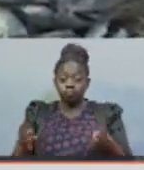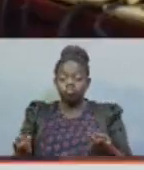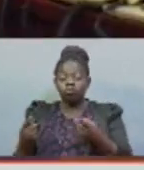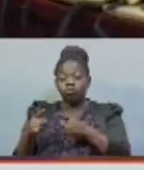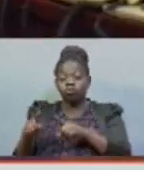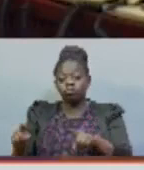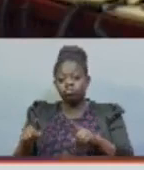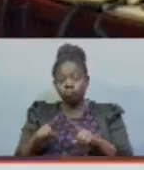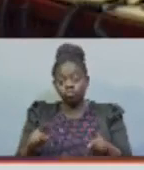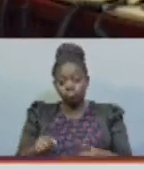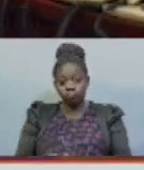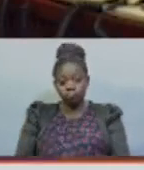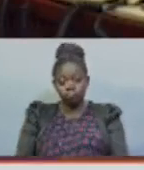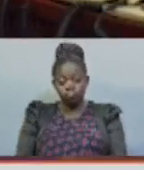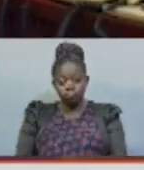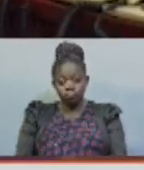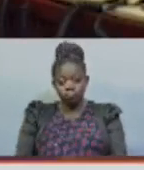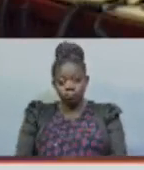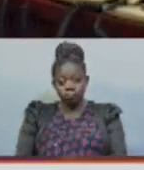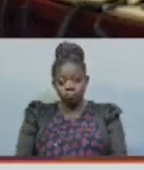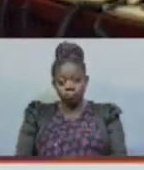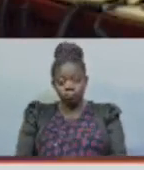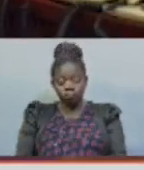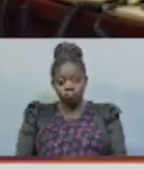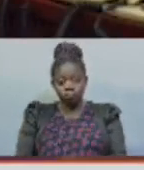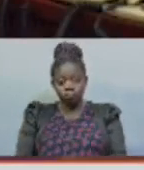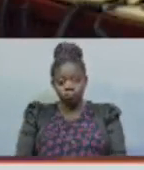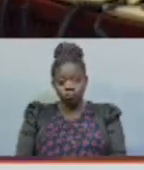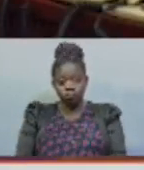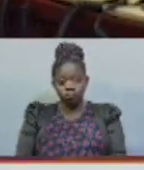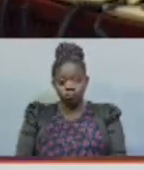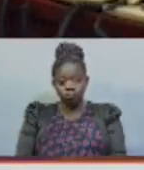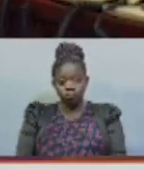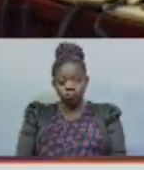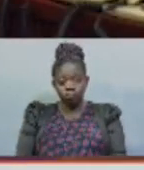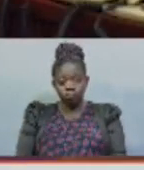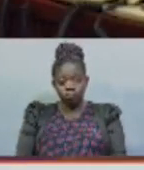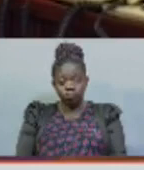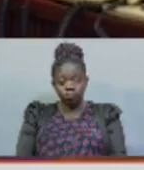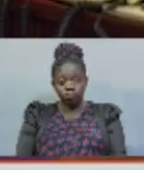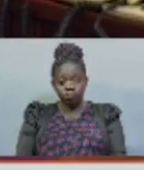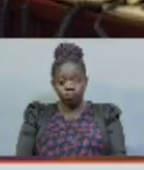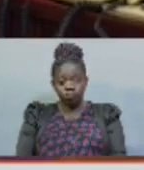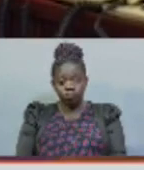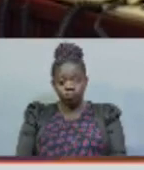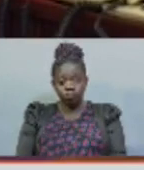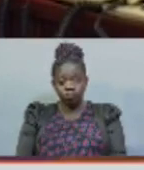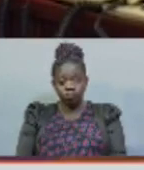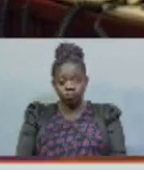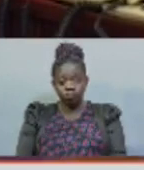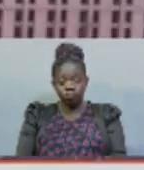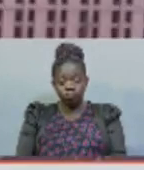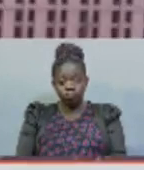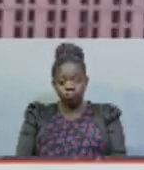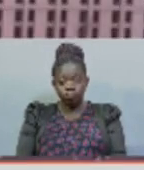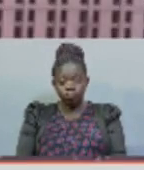ekyenja ulo Кто бы не пытался помешать нам, а тем более создать угрозу. Qualquer um que tente interferir conosco e mais ainda criar ameaça para o